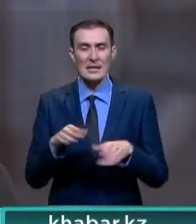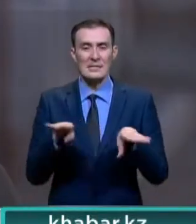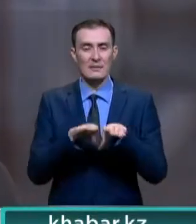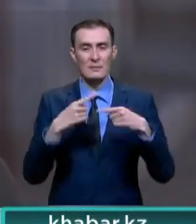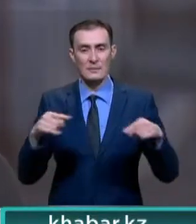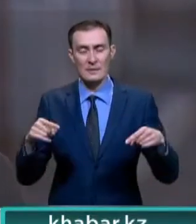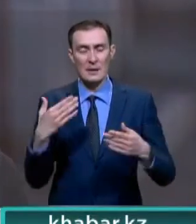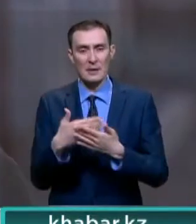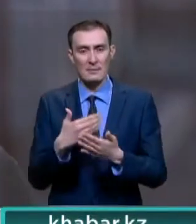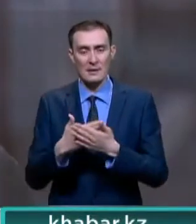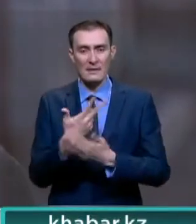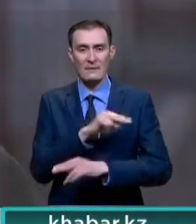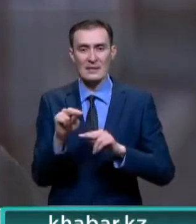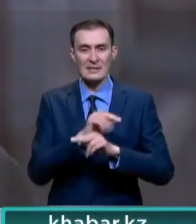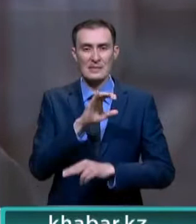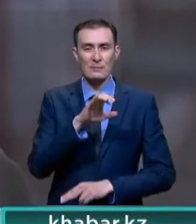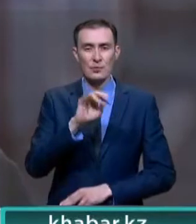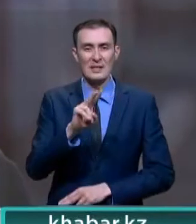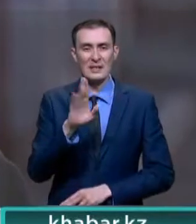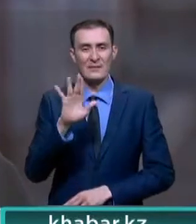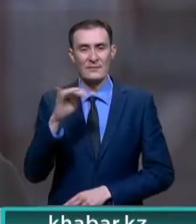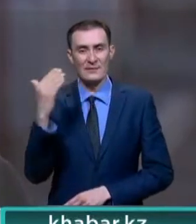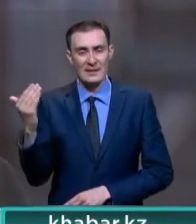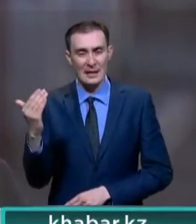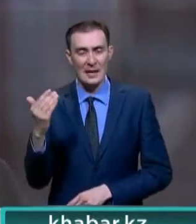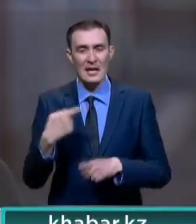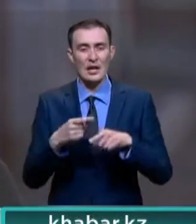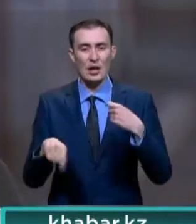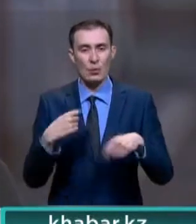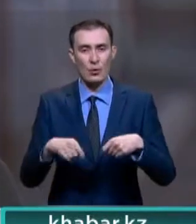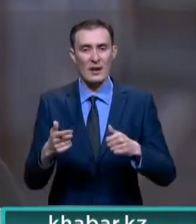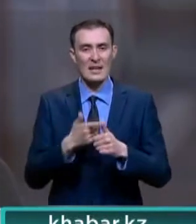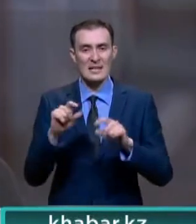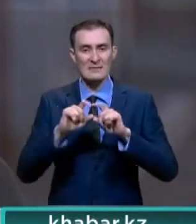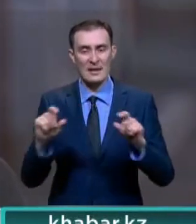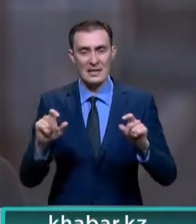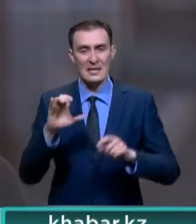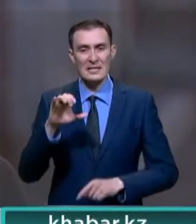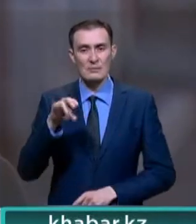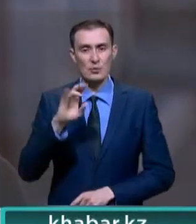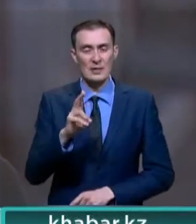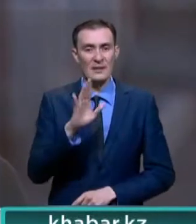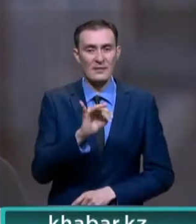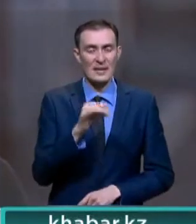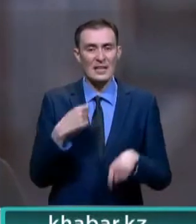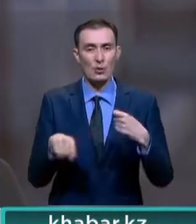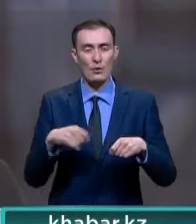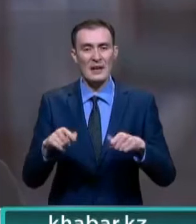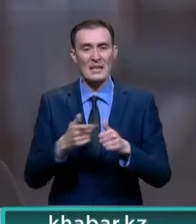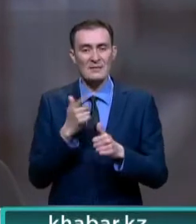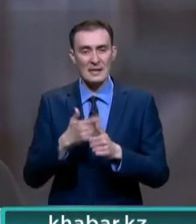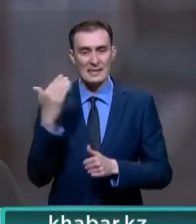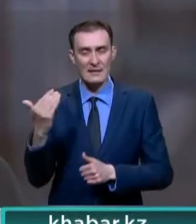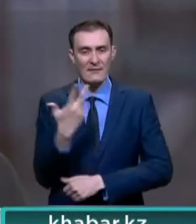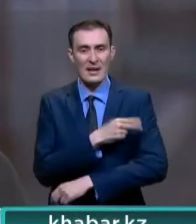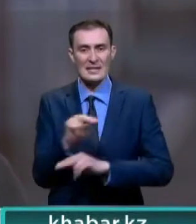стран. Вакцина «Спутник Ви» – это торговое название. «Спутник Ви» – это торговое название